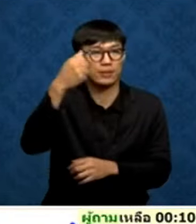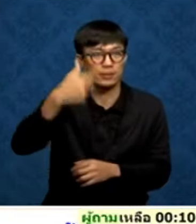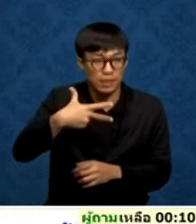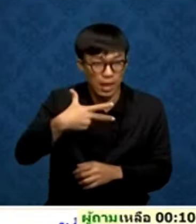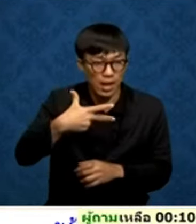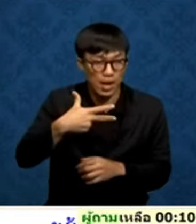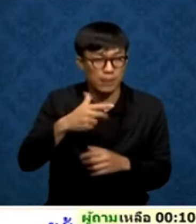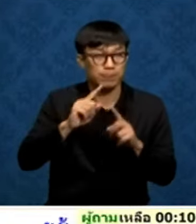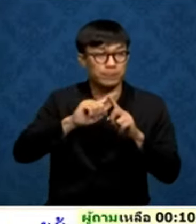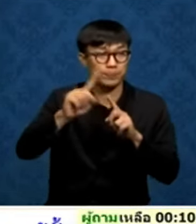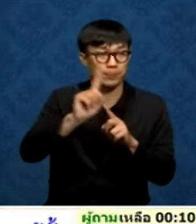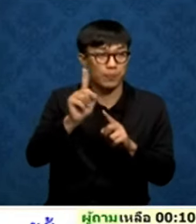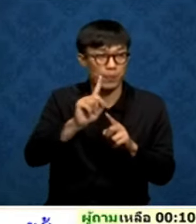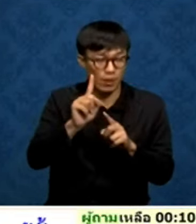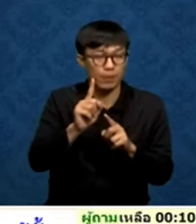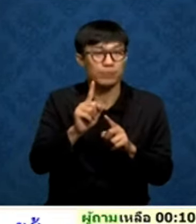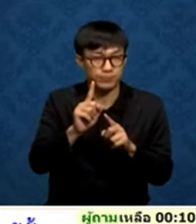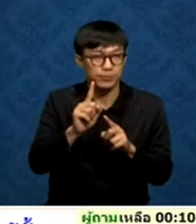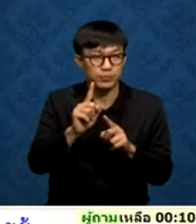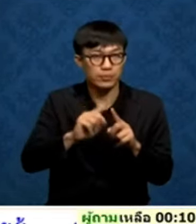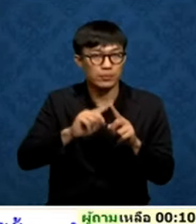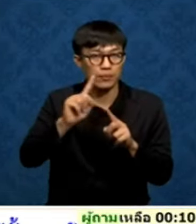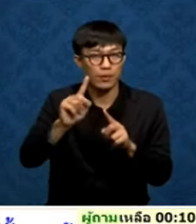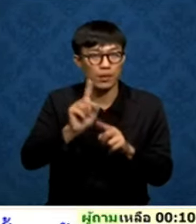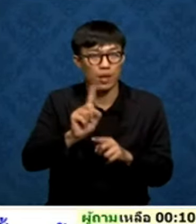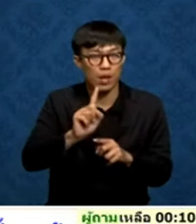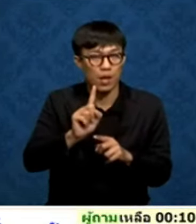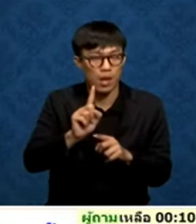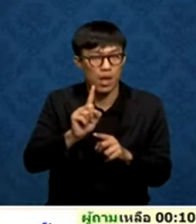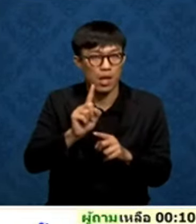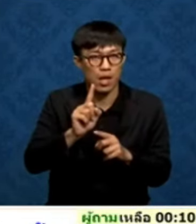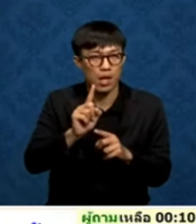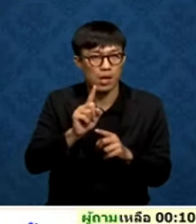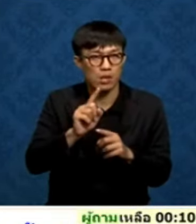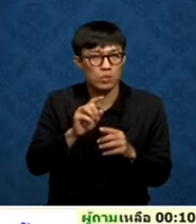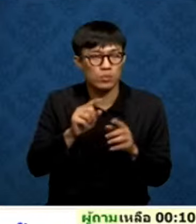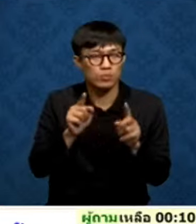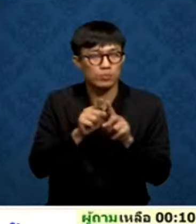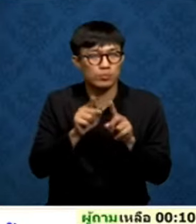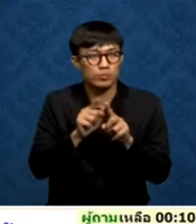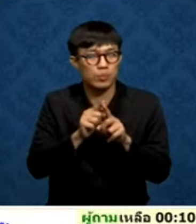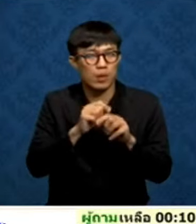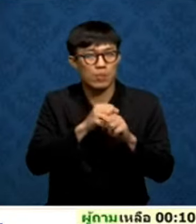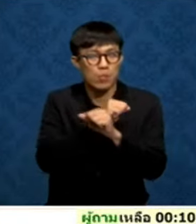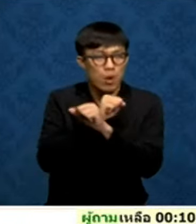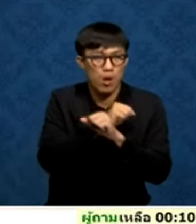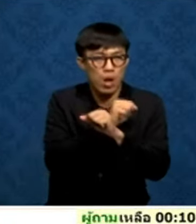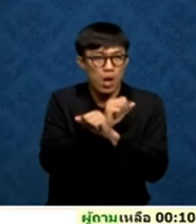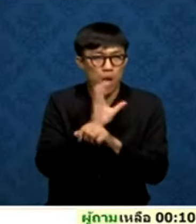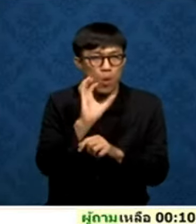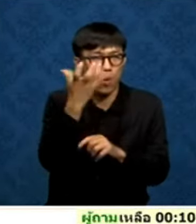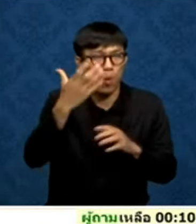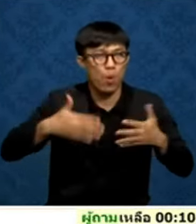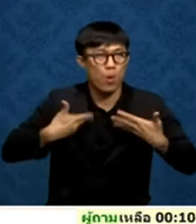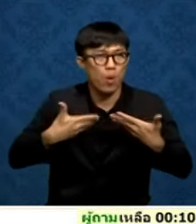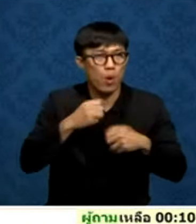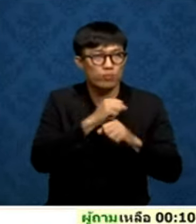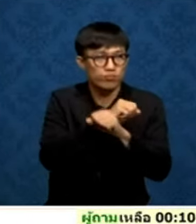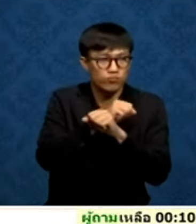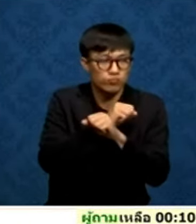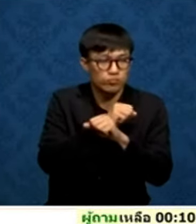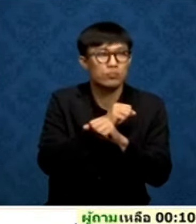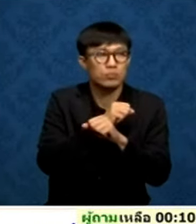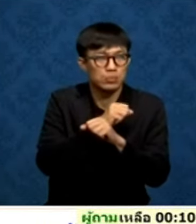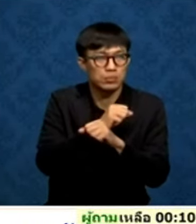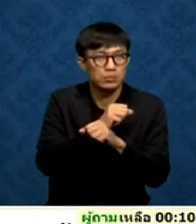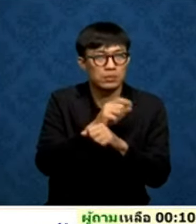พร้อมของเราเรื่องพลังงานสีเขียวซึ่งวันนี้เราต้องเร่งแล้วแล้วก็ขอให้เป็นสายส่งเข้าตรงในระยะยา